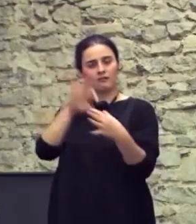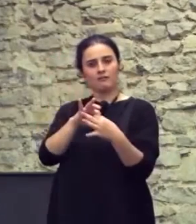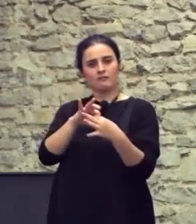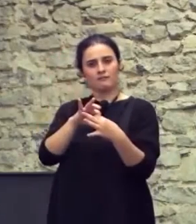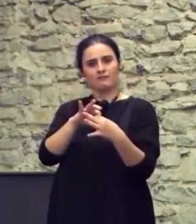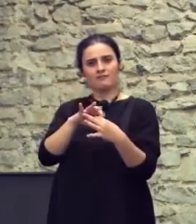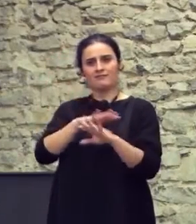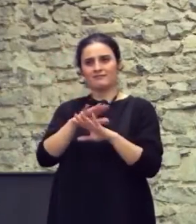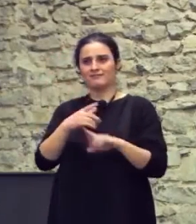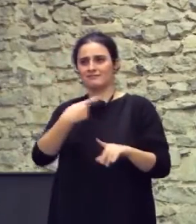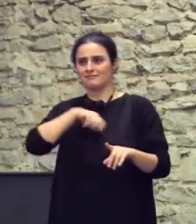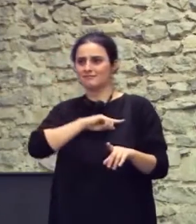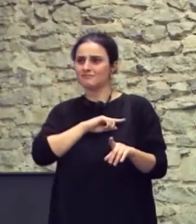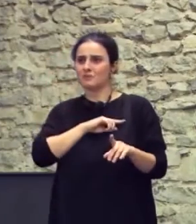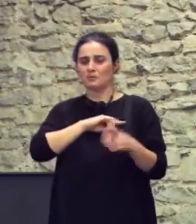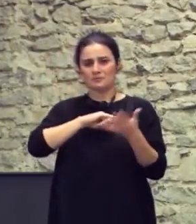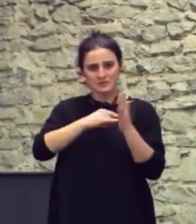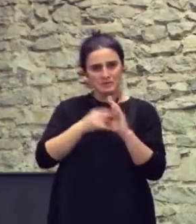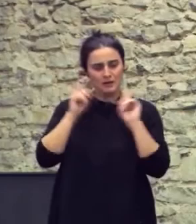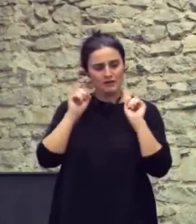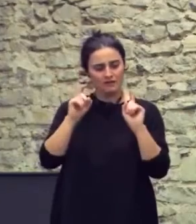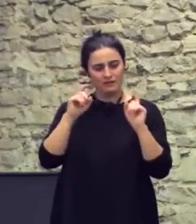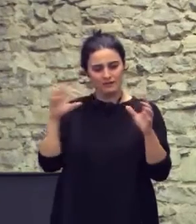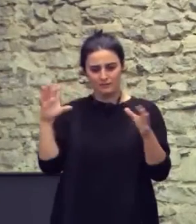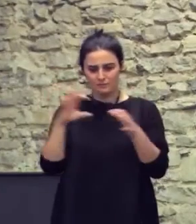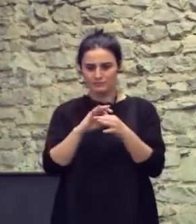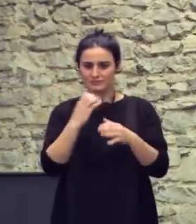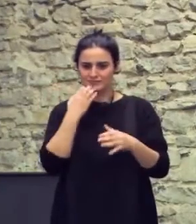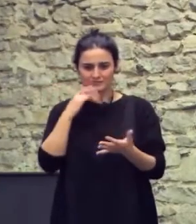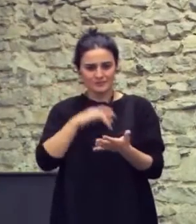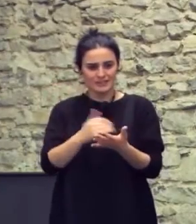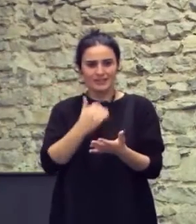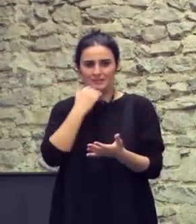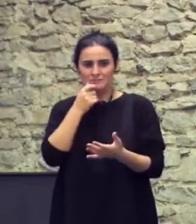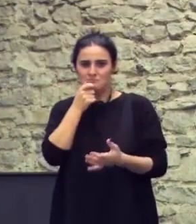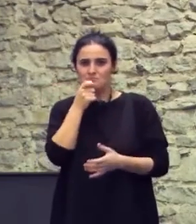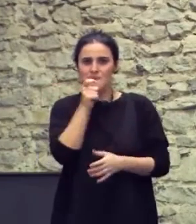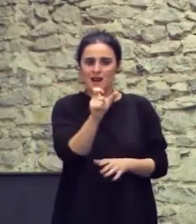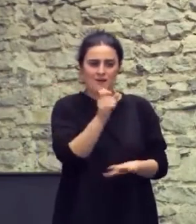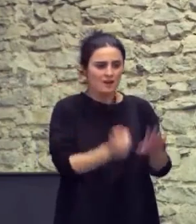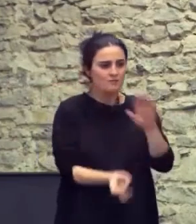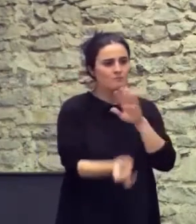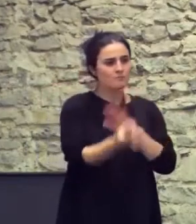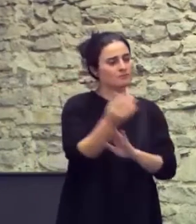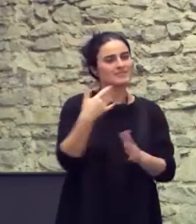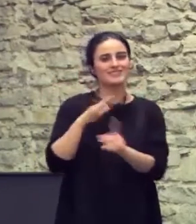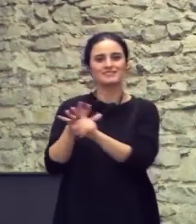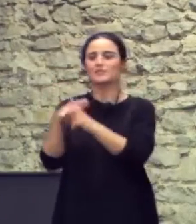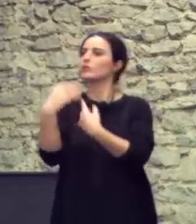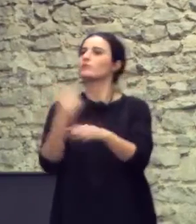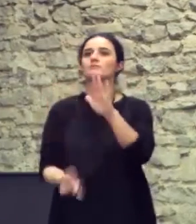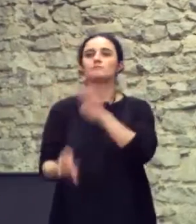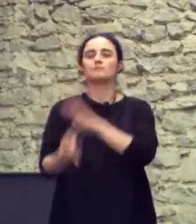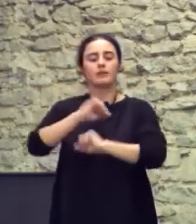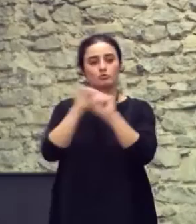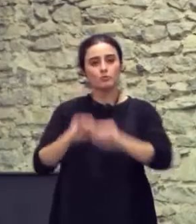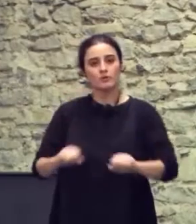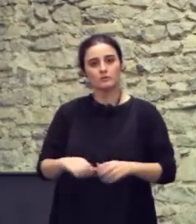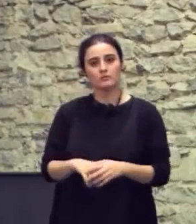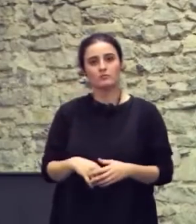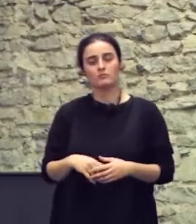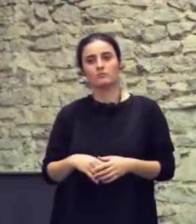hezkuntza sistema itxarongela horretan dagoela pentsatzen, hitz zatarra esaten dugun momentuan, errealitate zatarra agertu egingo dela. Eta